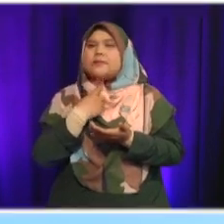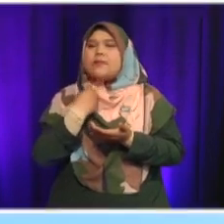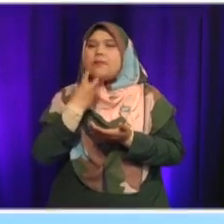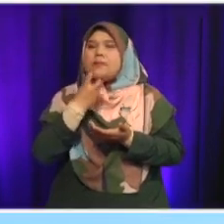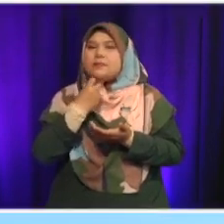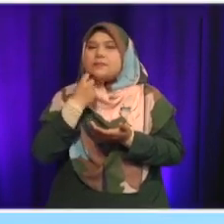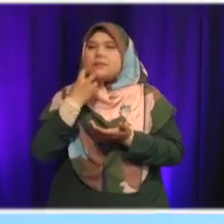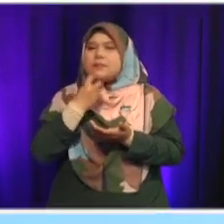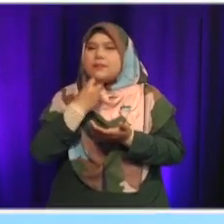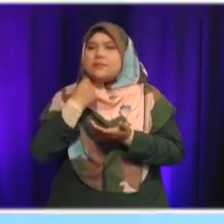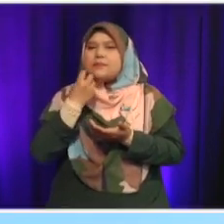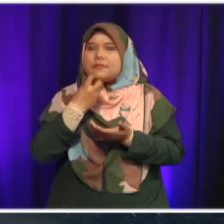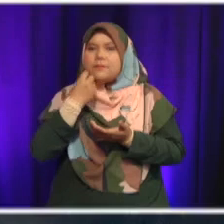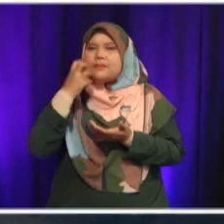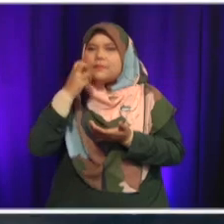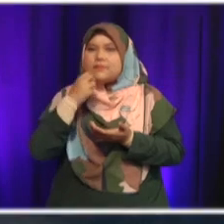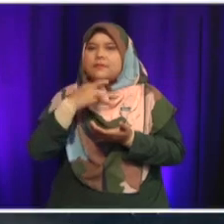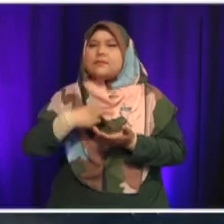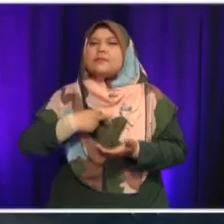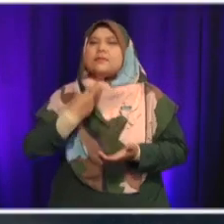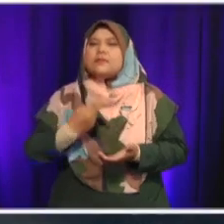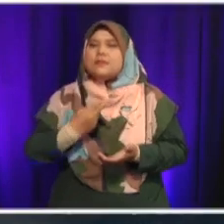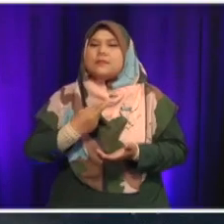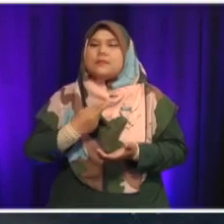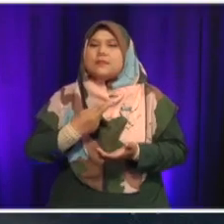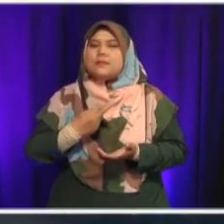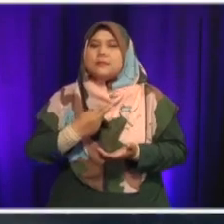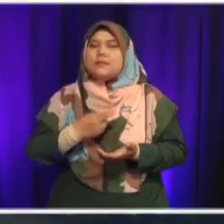itu adalah ekspek rasa